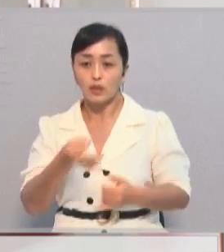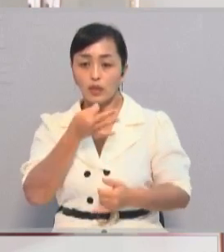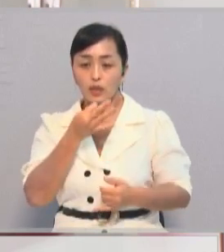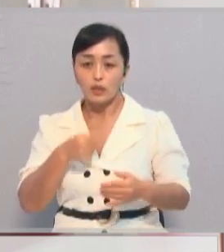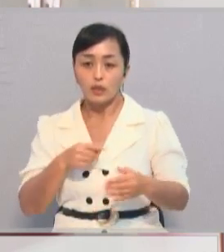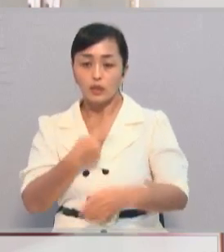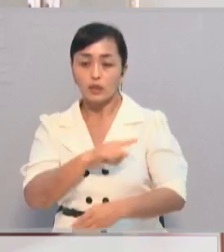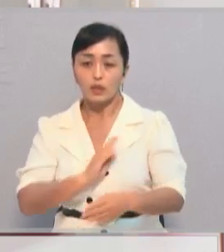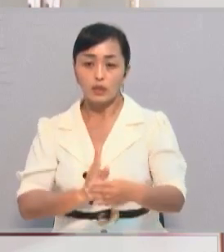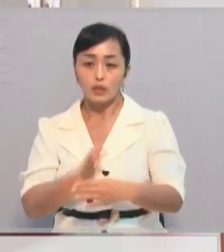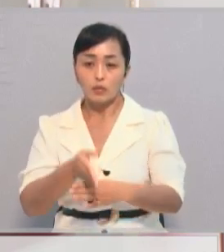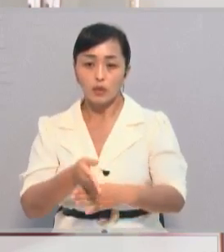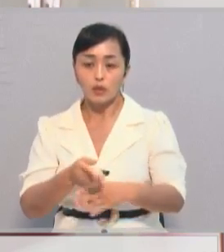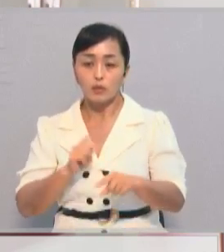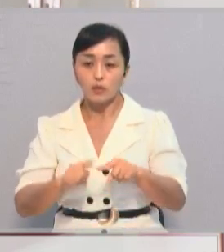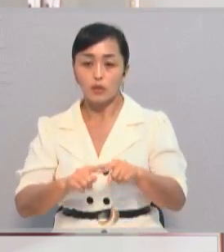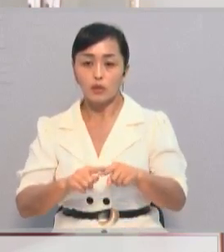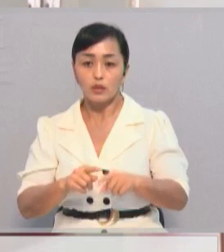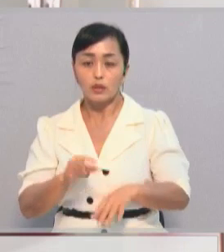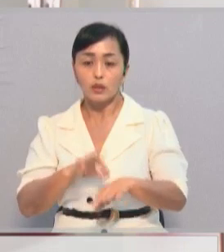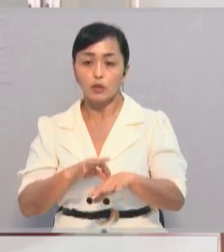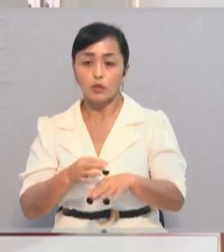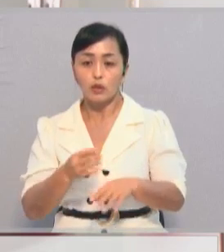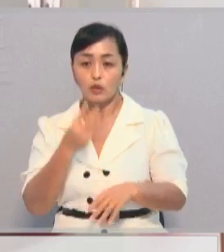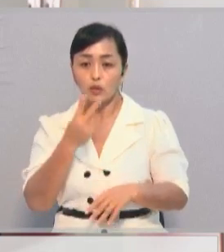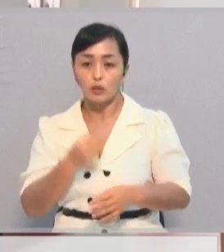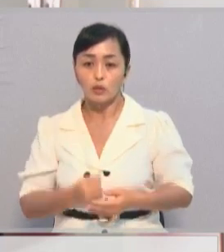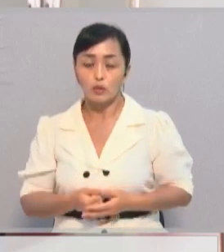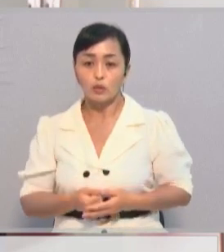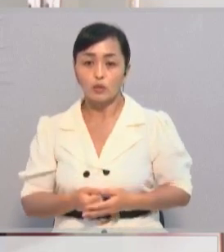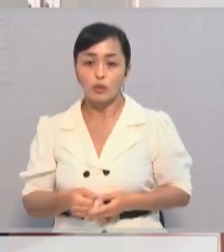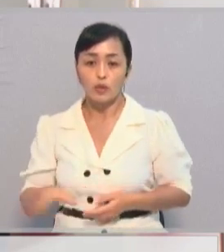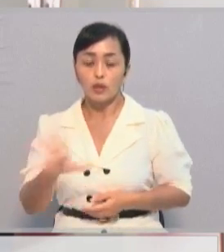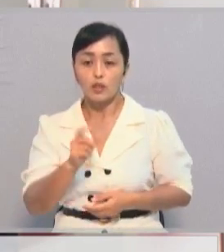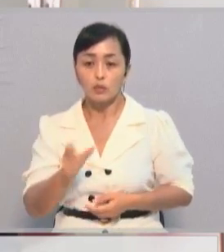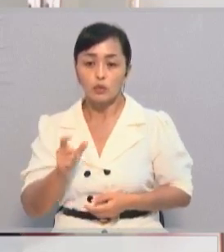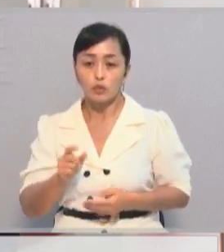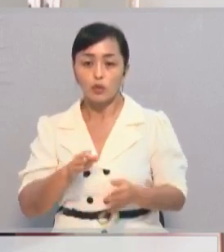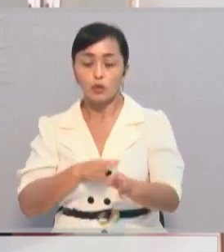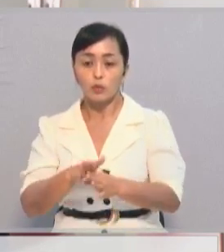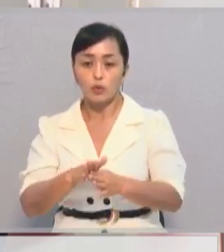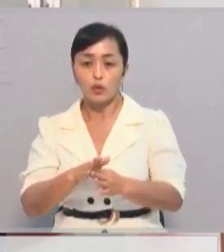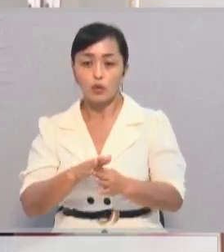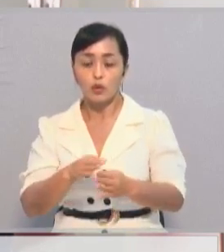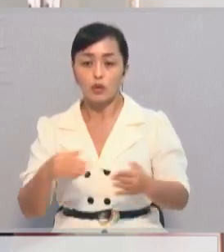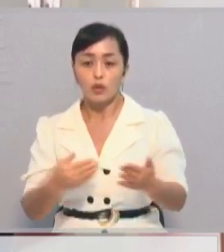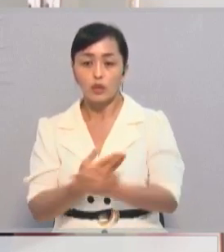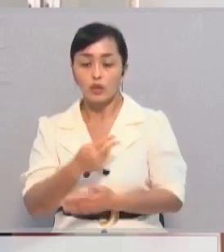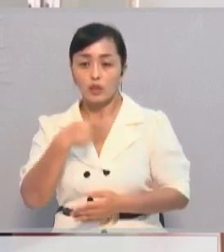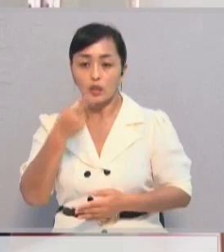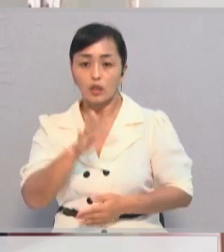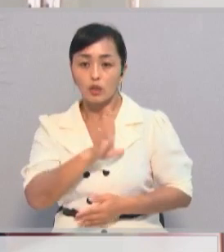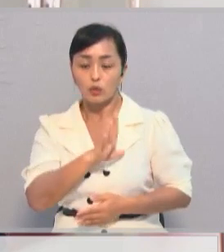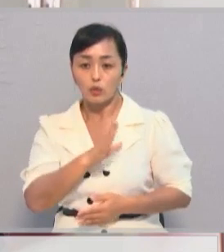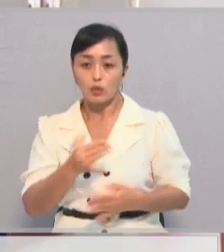жатыр. Ну, емхана деңгейінде мысалы адамдарға толық ақпаратты беру, ол жұмыстар жүргізіліп жатыр, бірақ біз